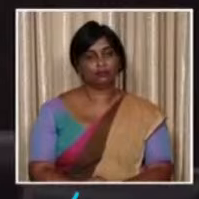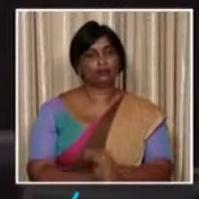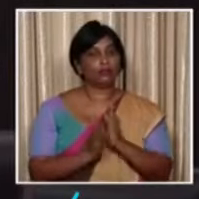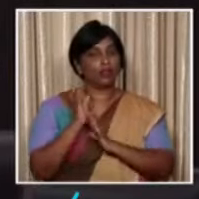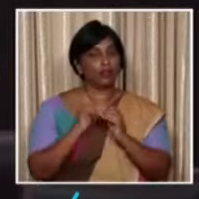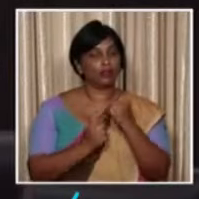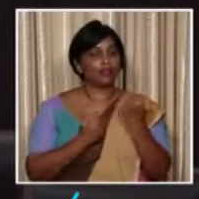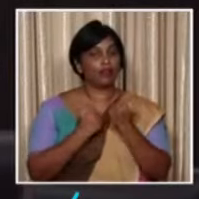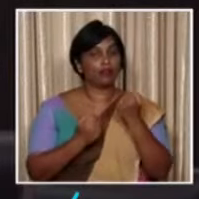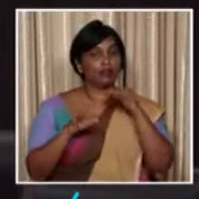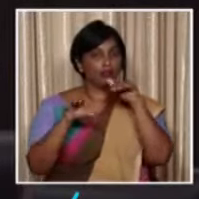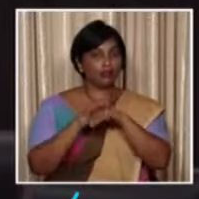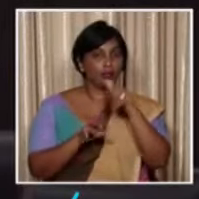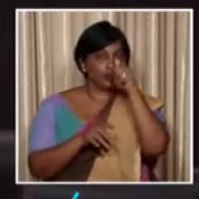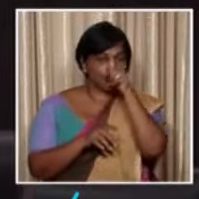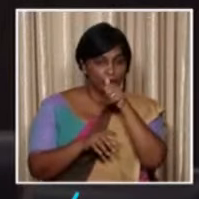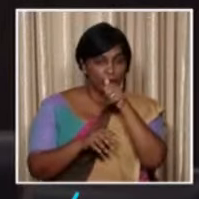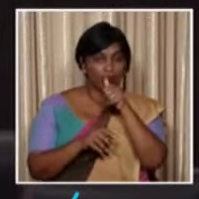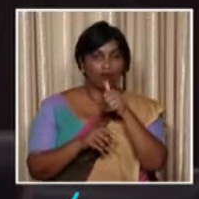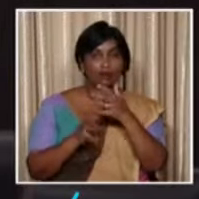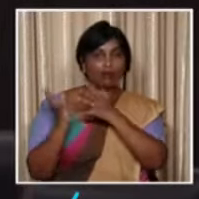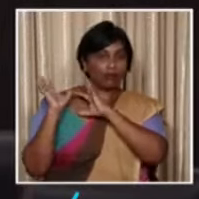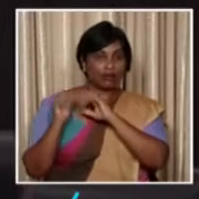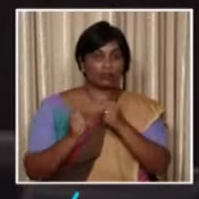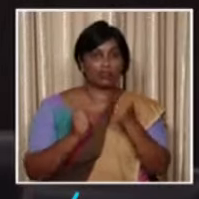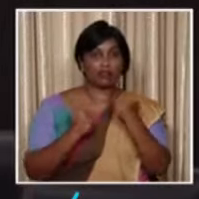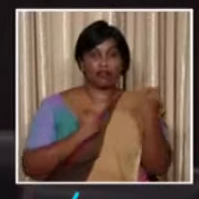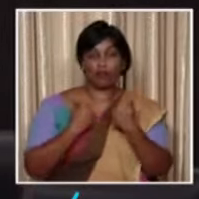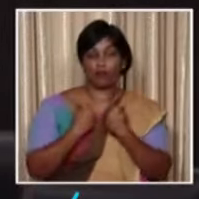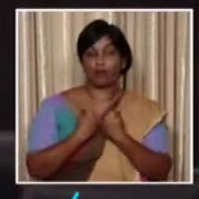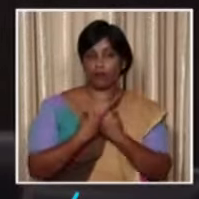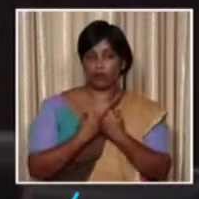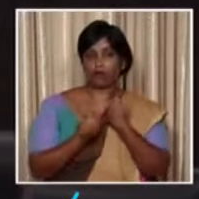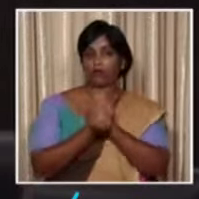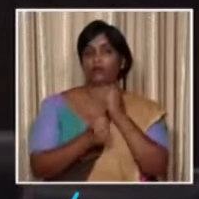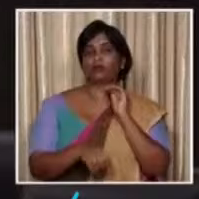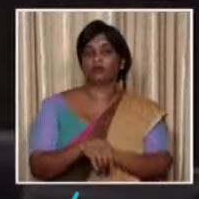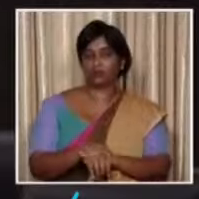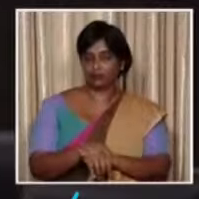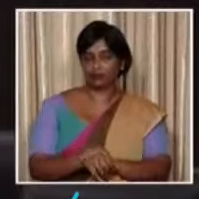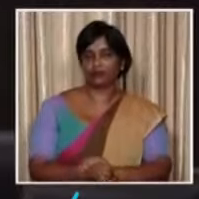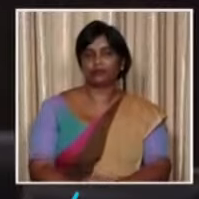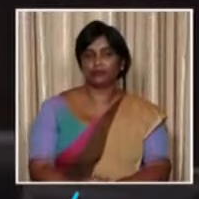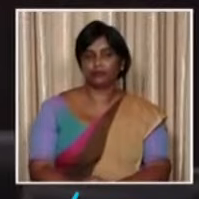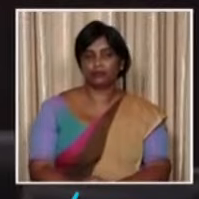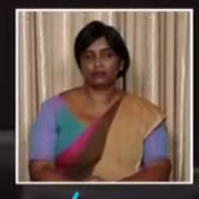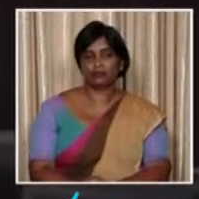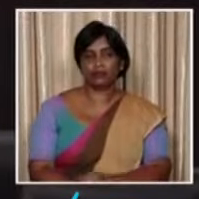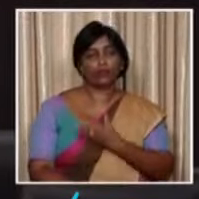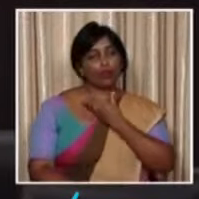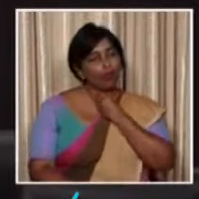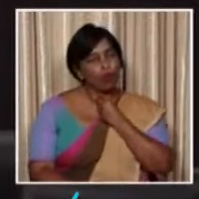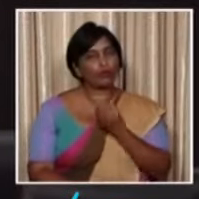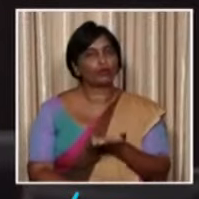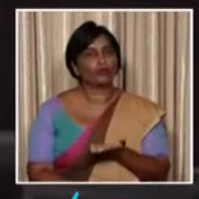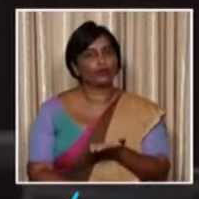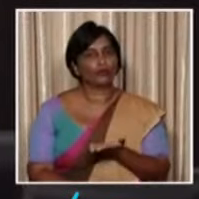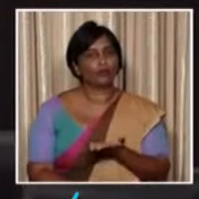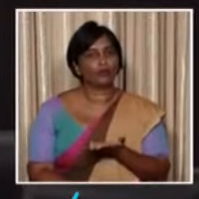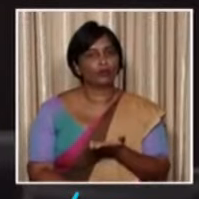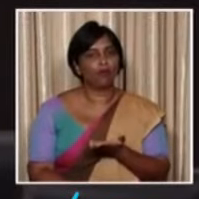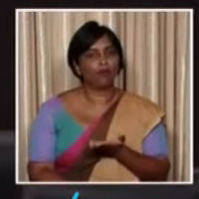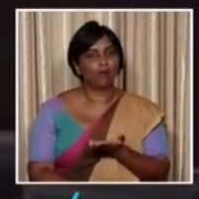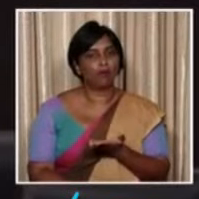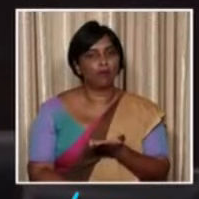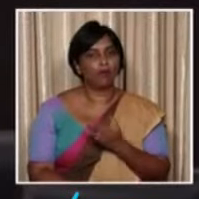අමාත්‍යවරයාගේ වාහනාංගනේ නීති විරෝධී ලැගෙන රෑන් ක්‍රූසර් රථයක් අත්අඩංගුවට මේ දාන අසත්‍ය බලන්න